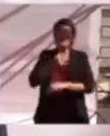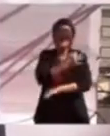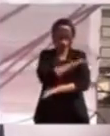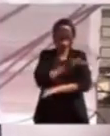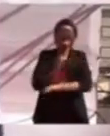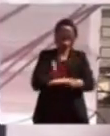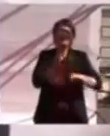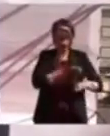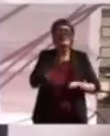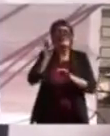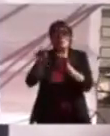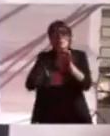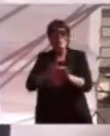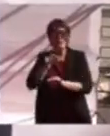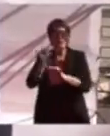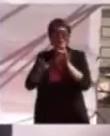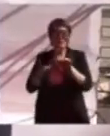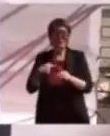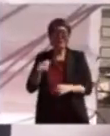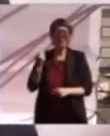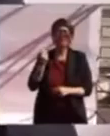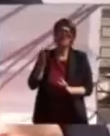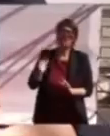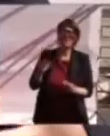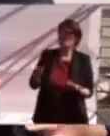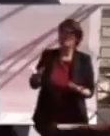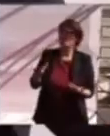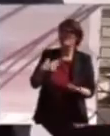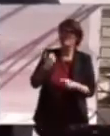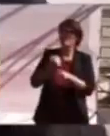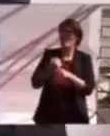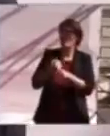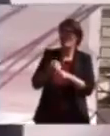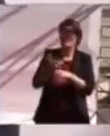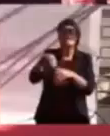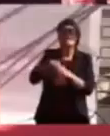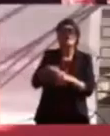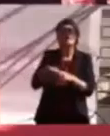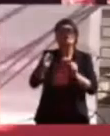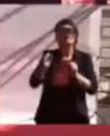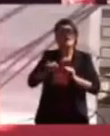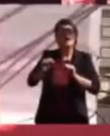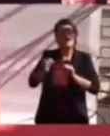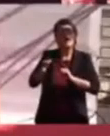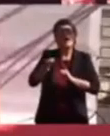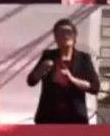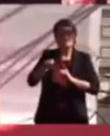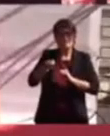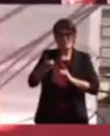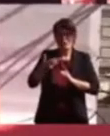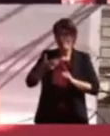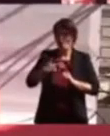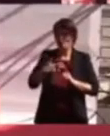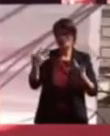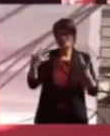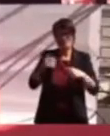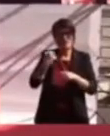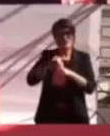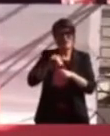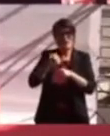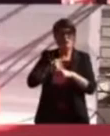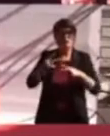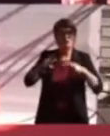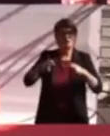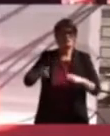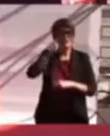penso al lavoro straordinario sugli anticorpi monoclonali su cui anche l'italia è in prima linea insomma la mia opinione che